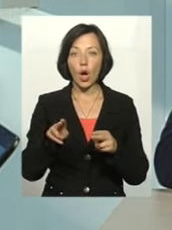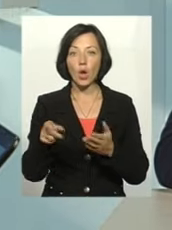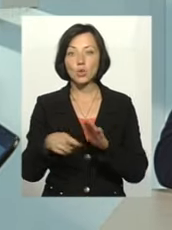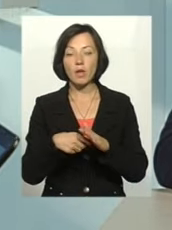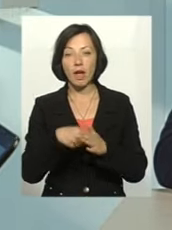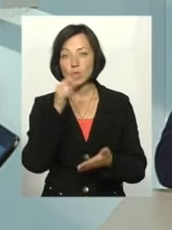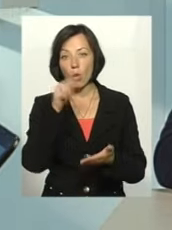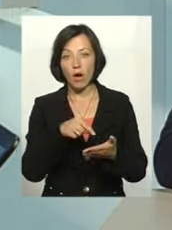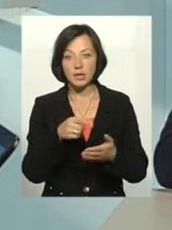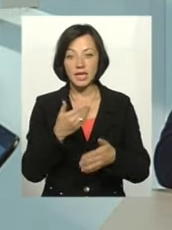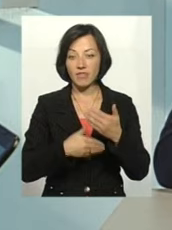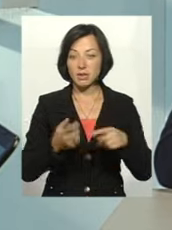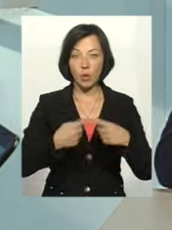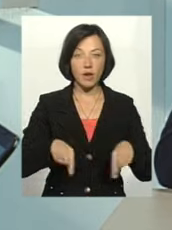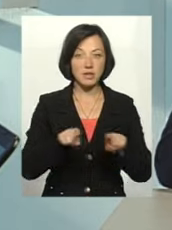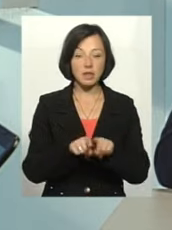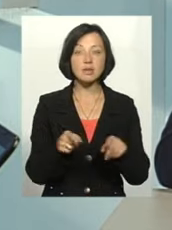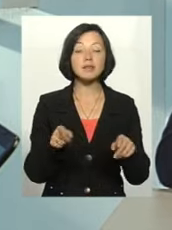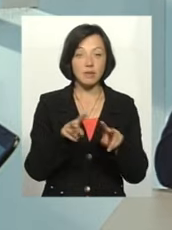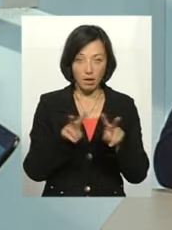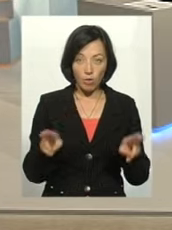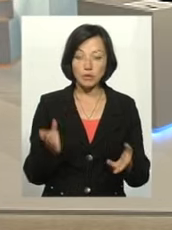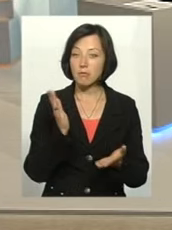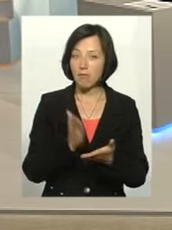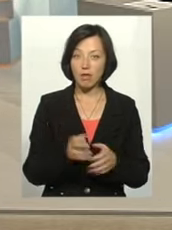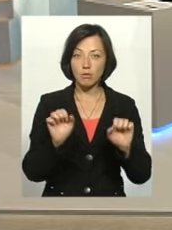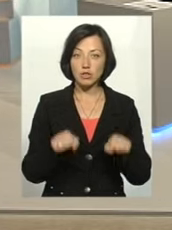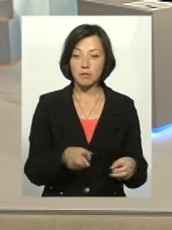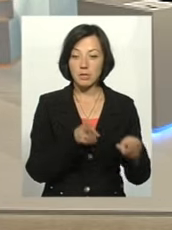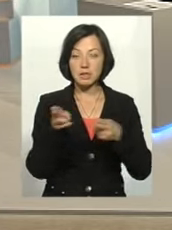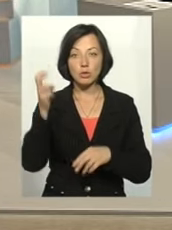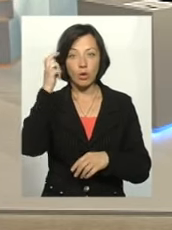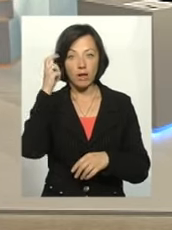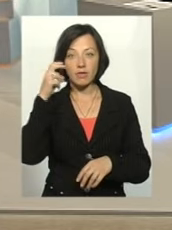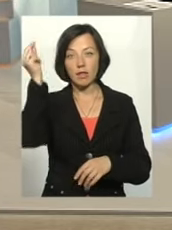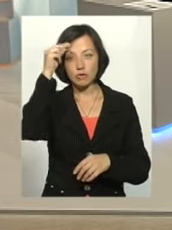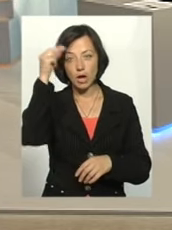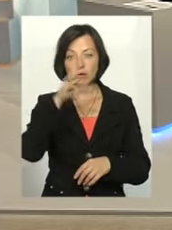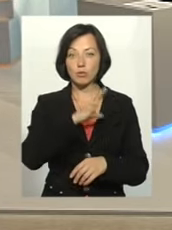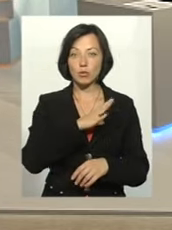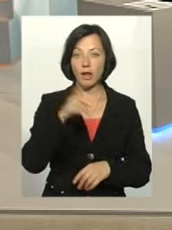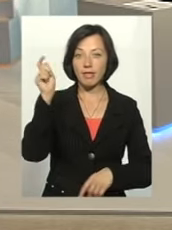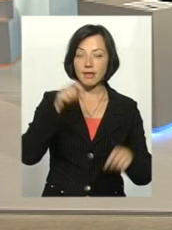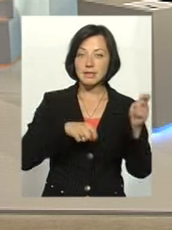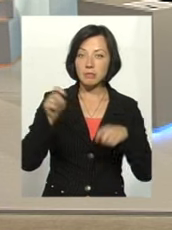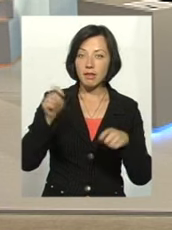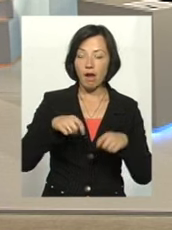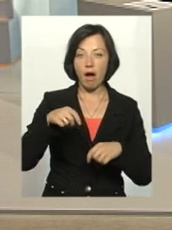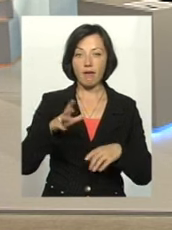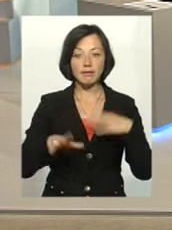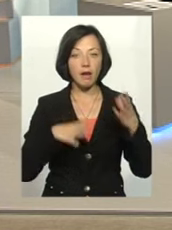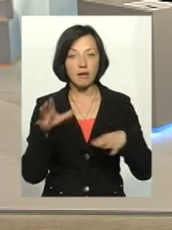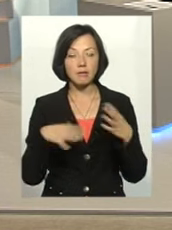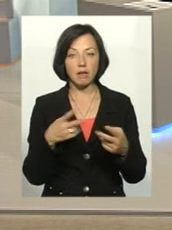Луганськ, інвалідські організації, які також мали можливість приїздити до Києва, навчатися, бути на семінарах, тренінгах і таке